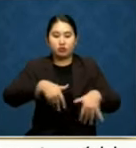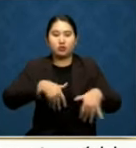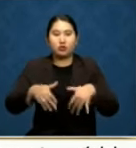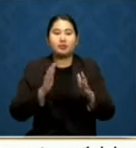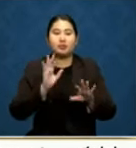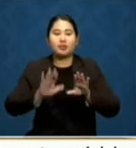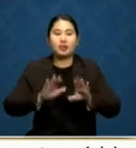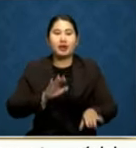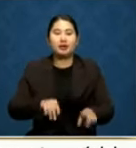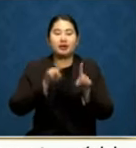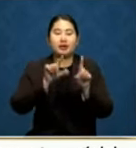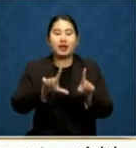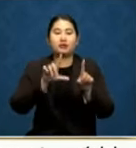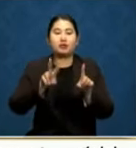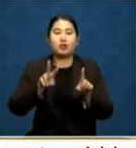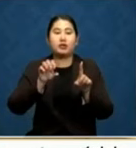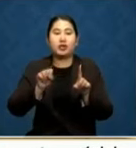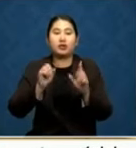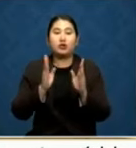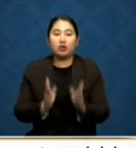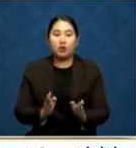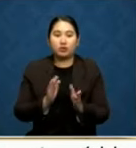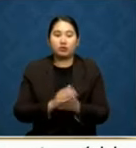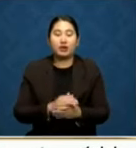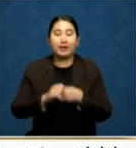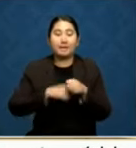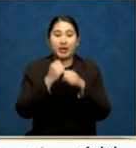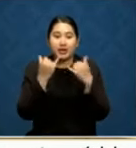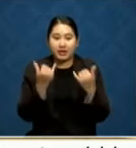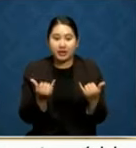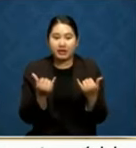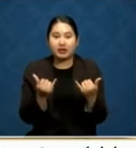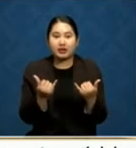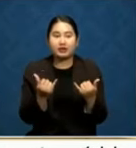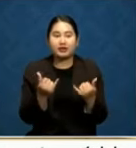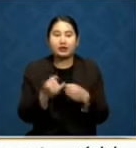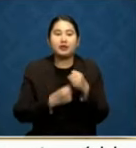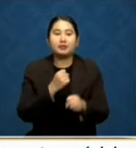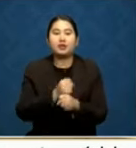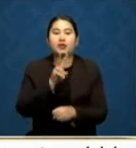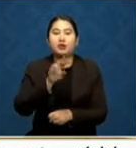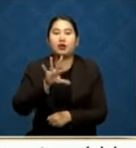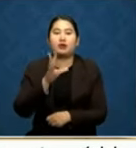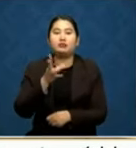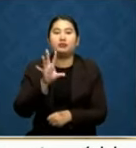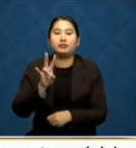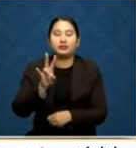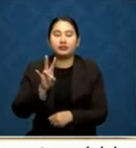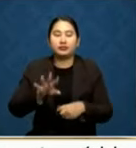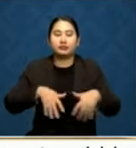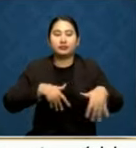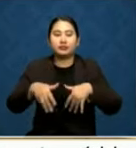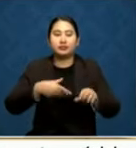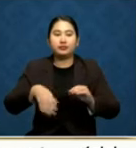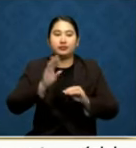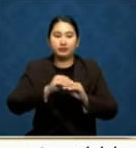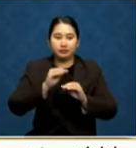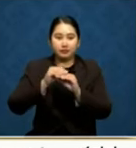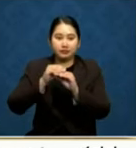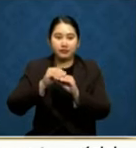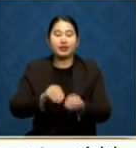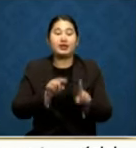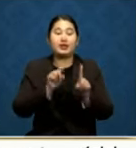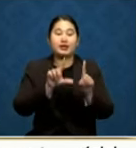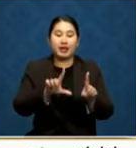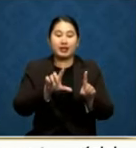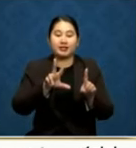ู่ 1,200,000 คาคนปีนี้ 2,567 ประชากรเพิมข้นแล้นะครับเป็